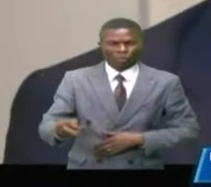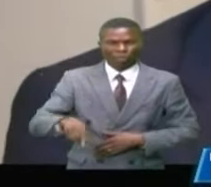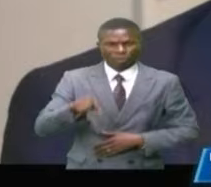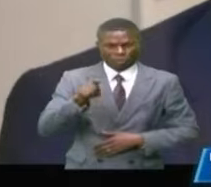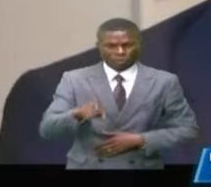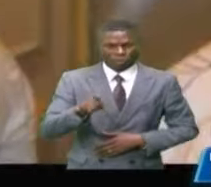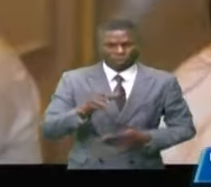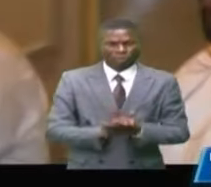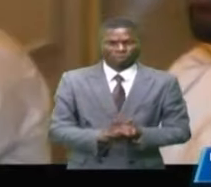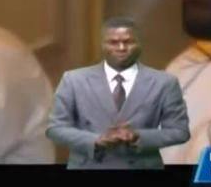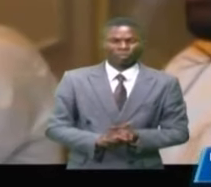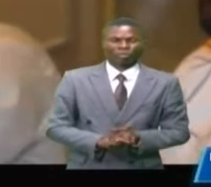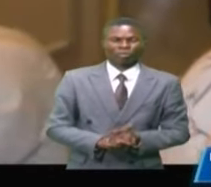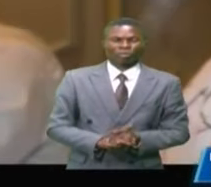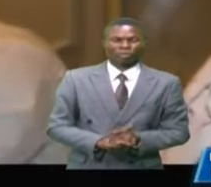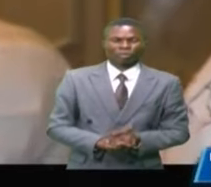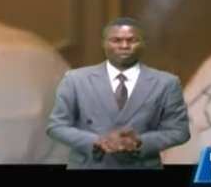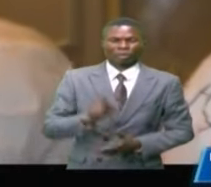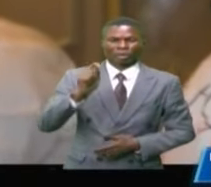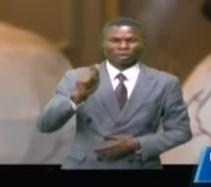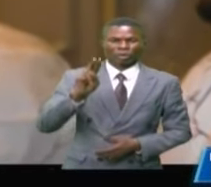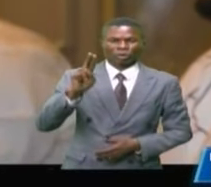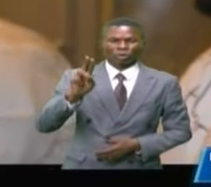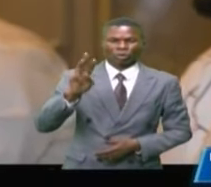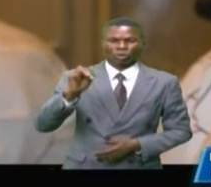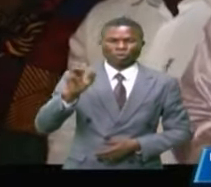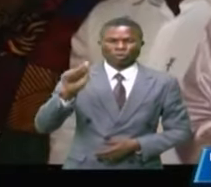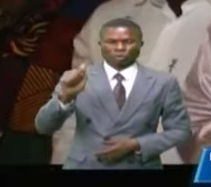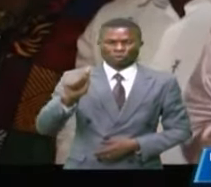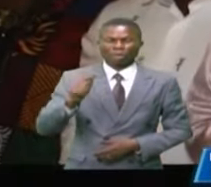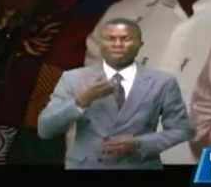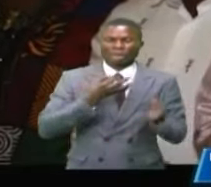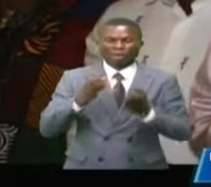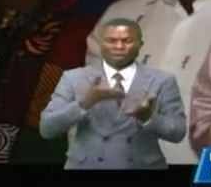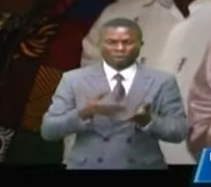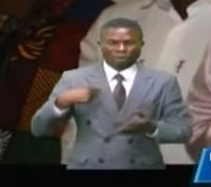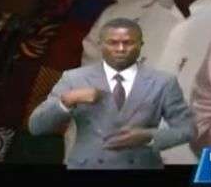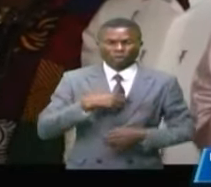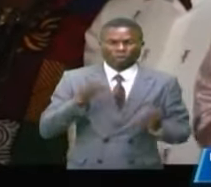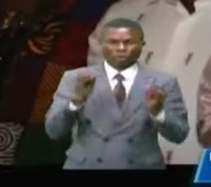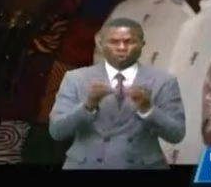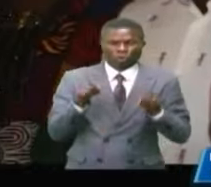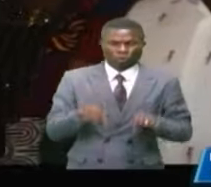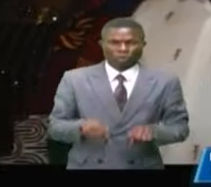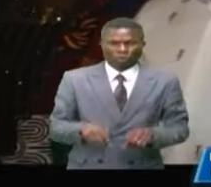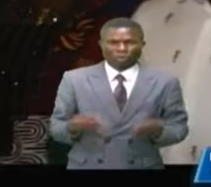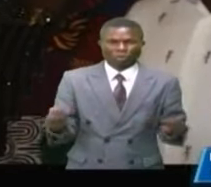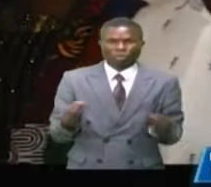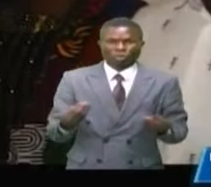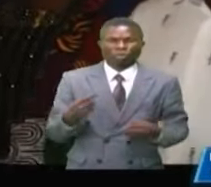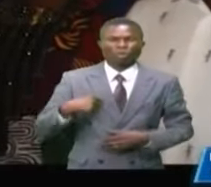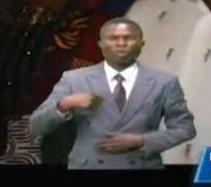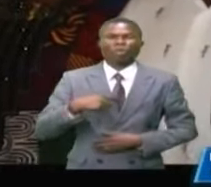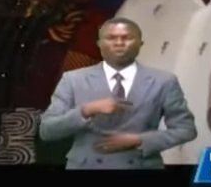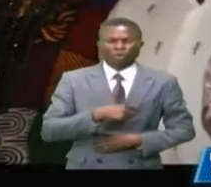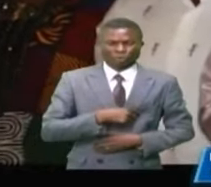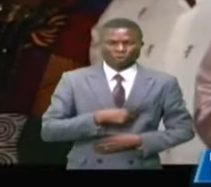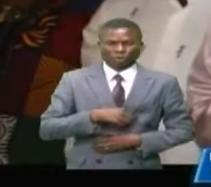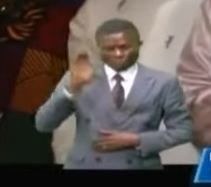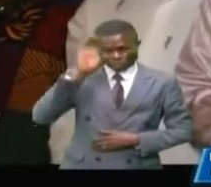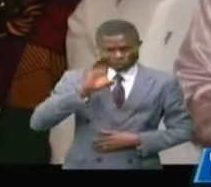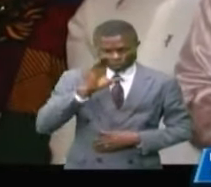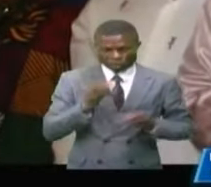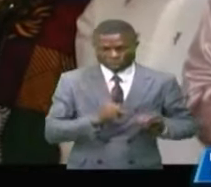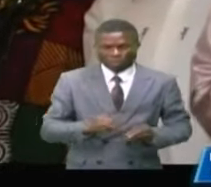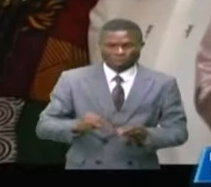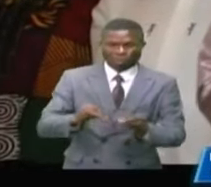provinces. L'honorable Prosper Tunda Kasongo précise. Nous sommes réunis pour que nous puissions peaufiner les